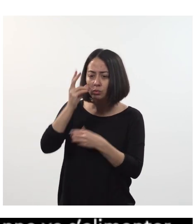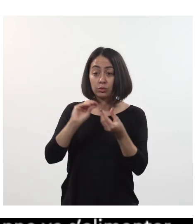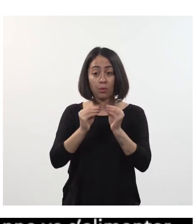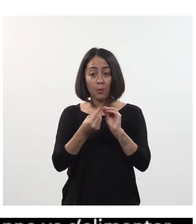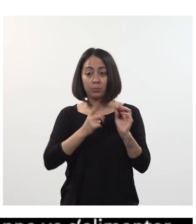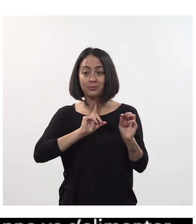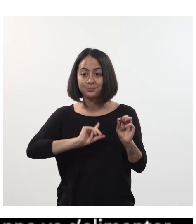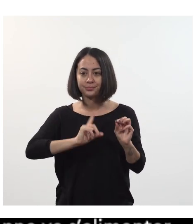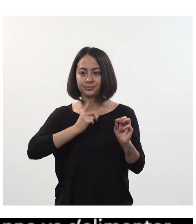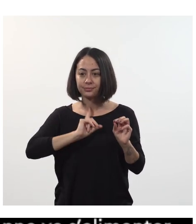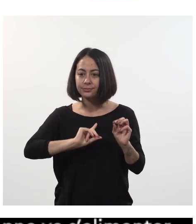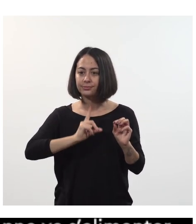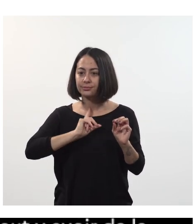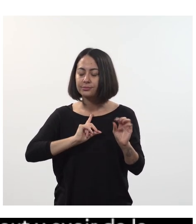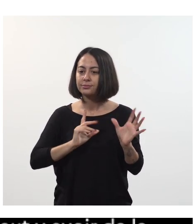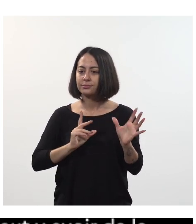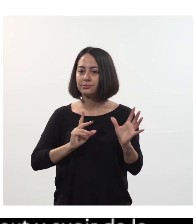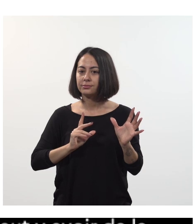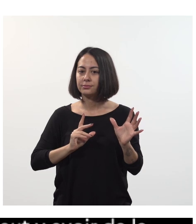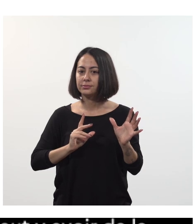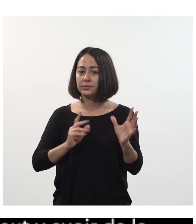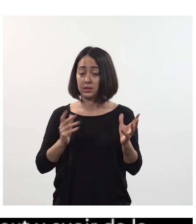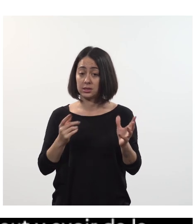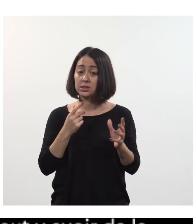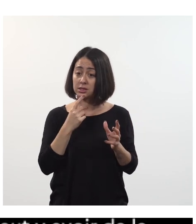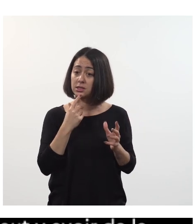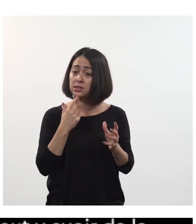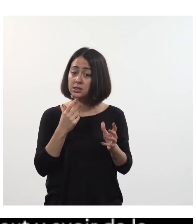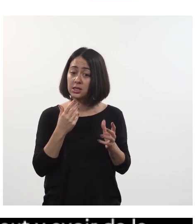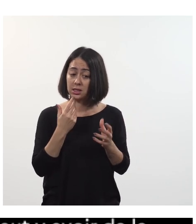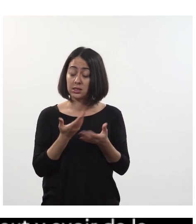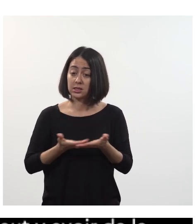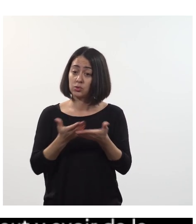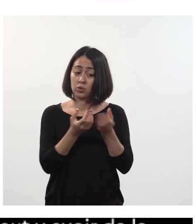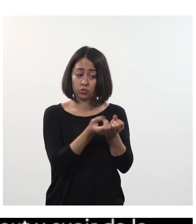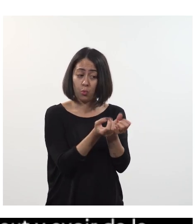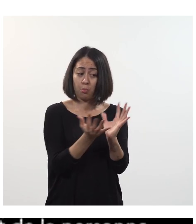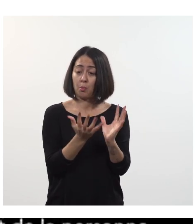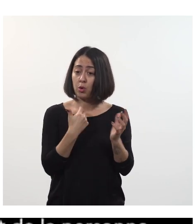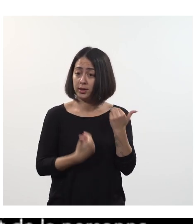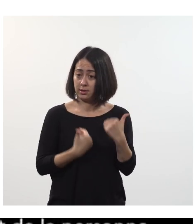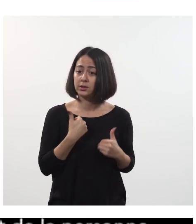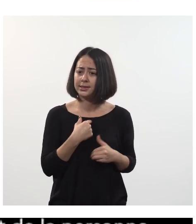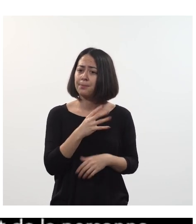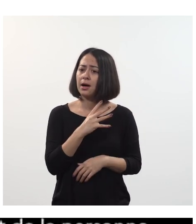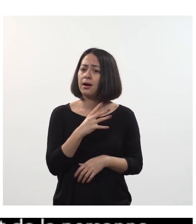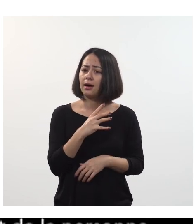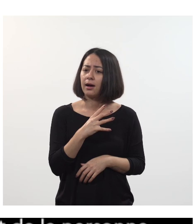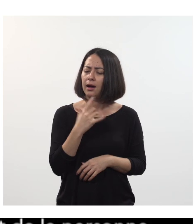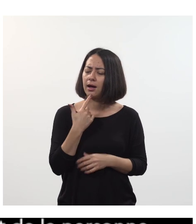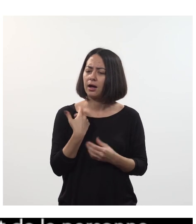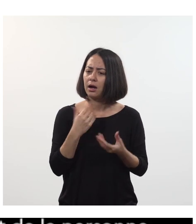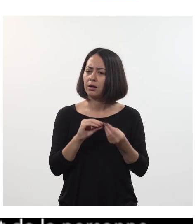extrêmement prévalents dans certaines situations de polyhandicap. Donc le polyhandicap, hein, bien sûr,